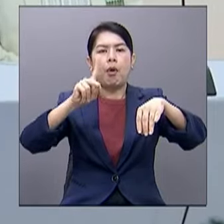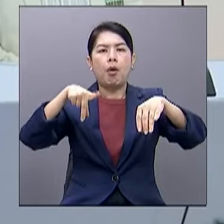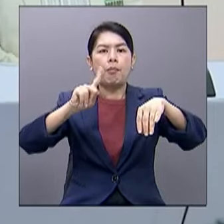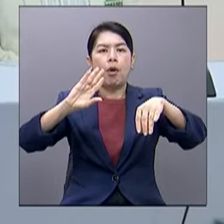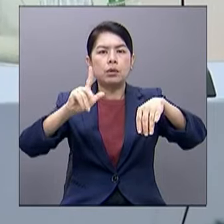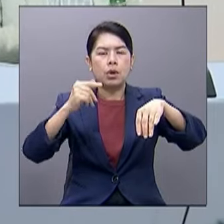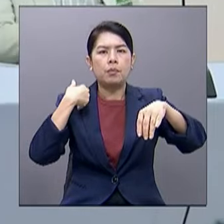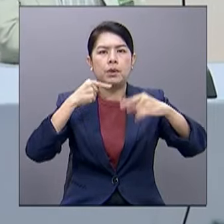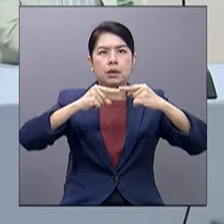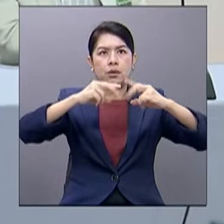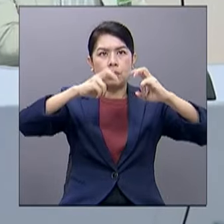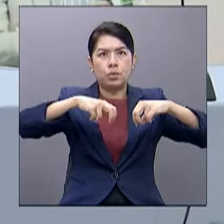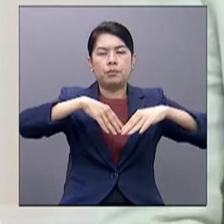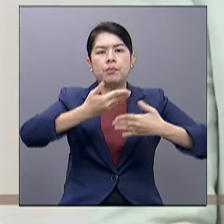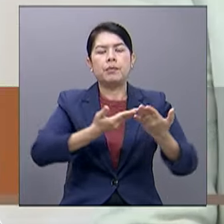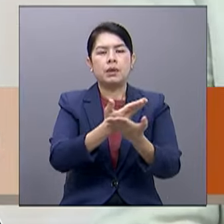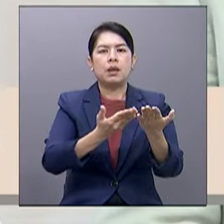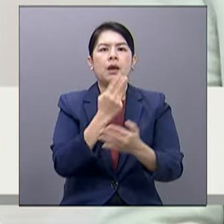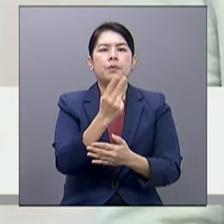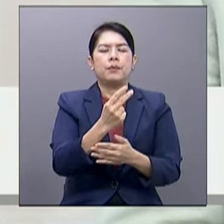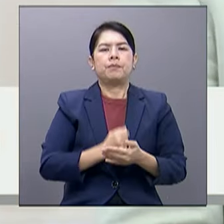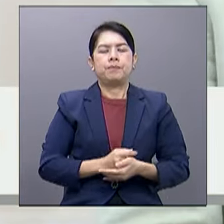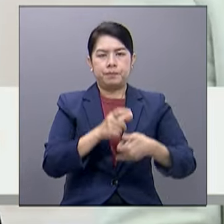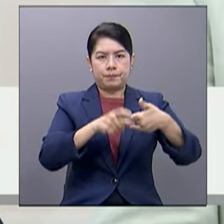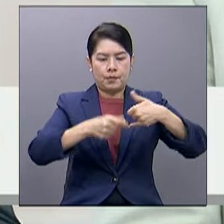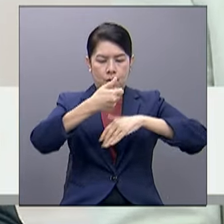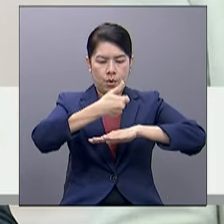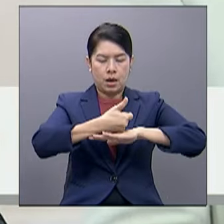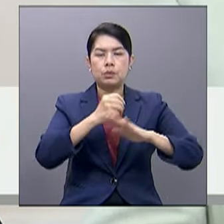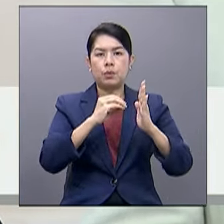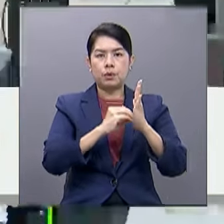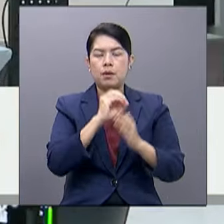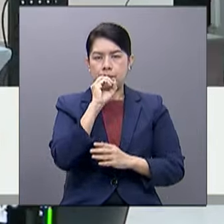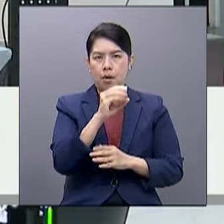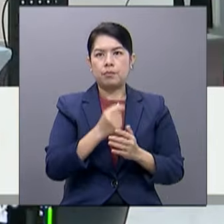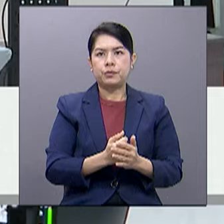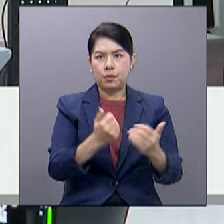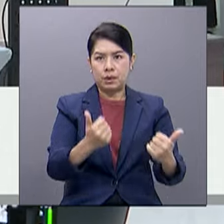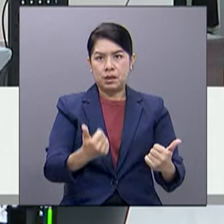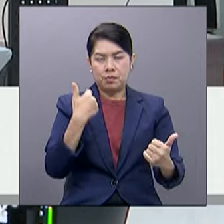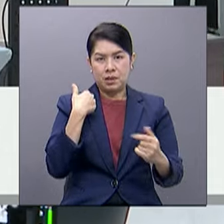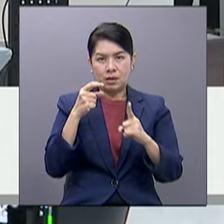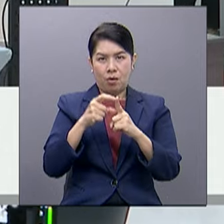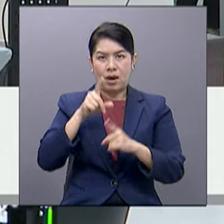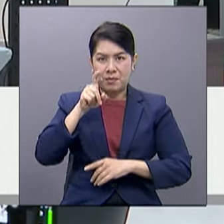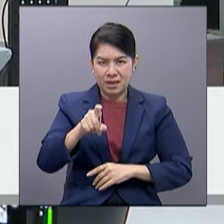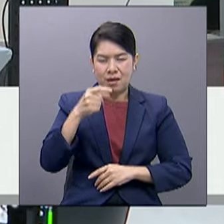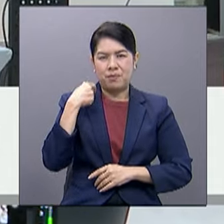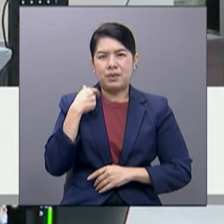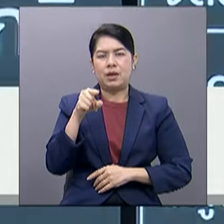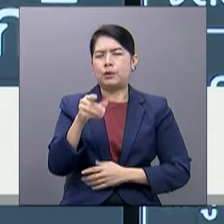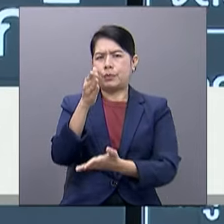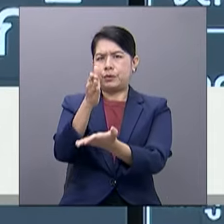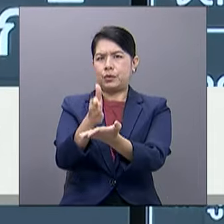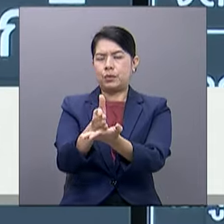นายชัชาติสุพันธ์ผู้ว่าราชการกรุงเทพมหานครเปิดเผยว่ามีคำสั่งระงับโครงการจัดซื้อเครื่องออกกำลังกาย